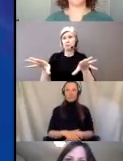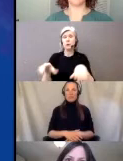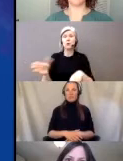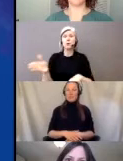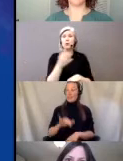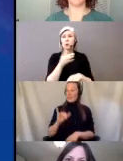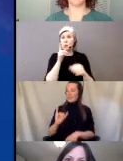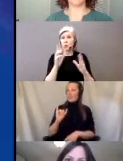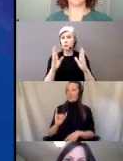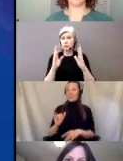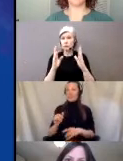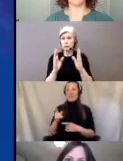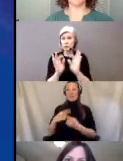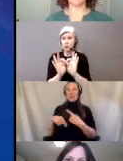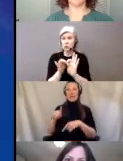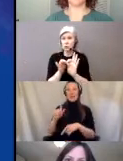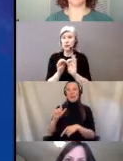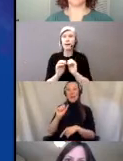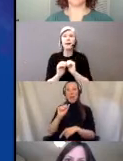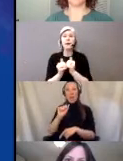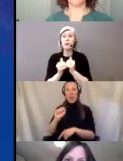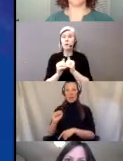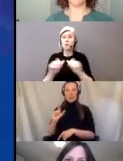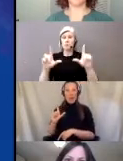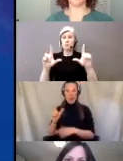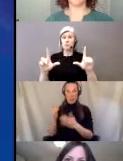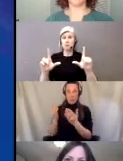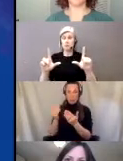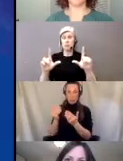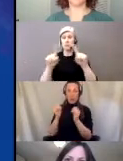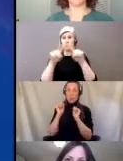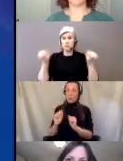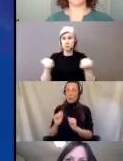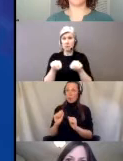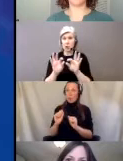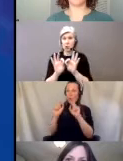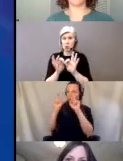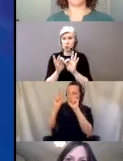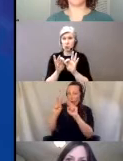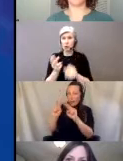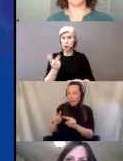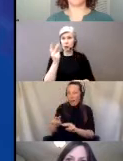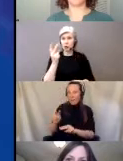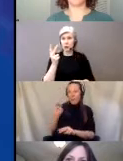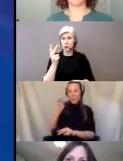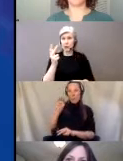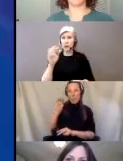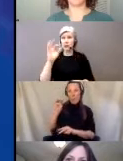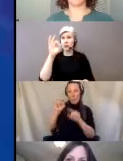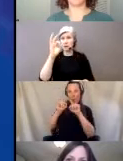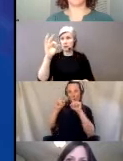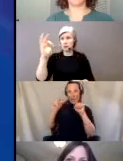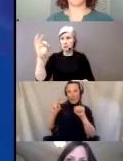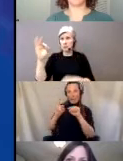ceux qui ont besoin de la langue des signes américaine, vous pouvez choisir les trois petits points dans le coin